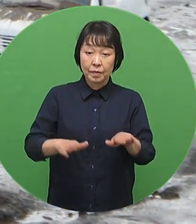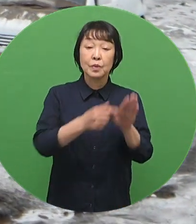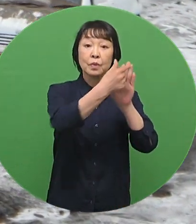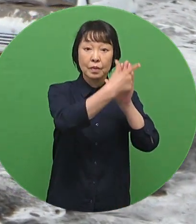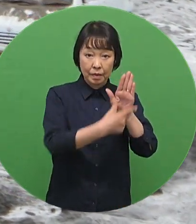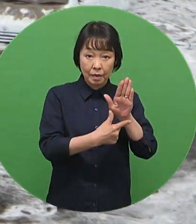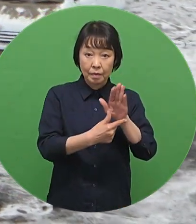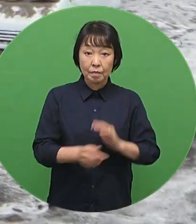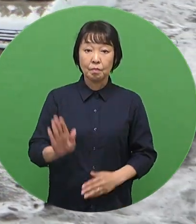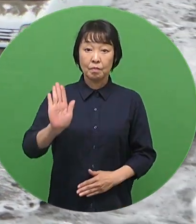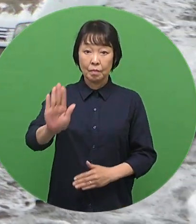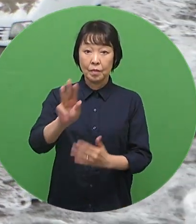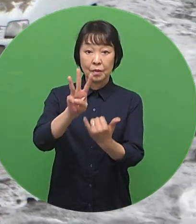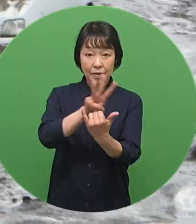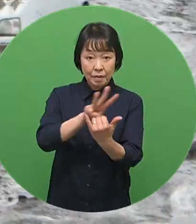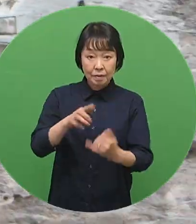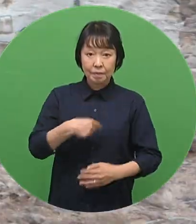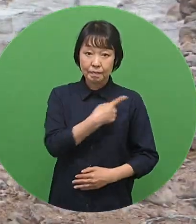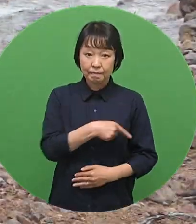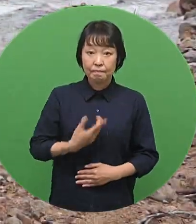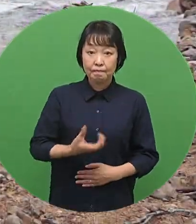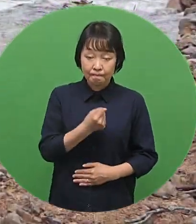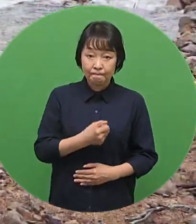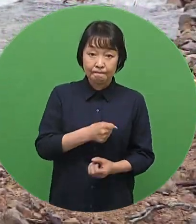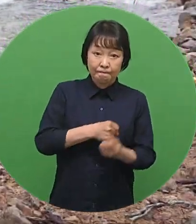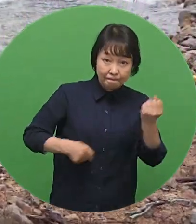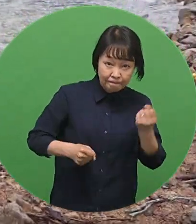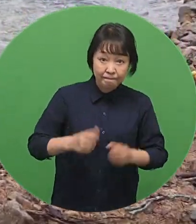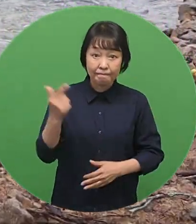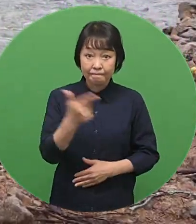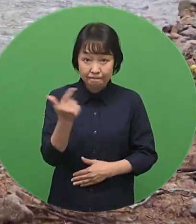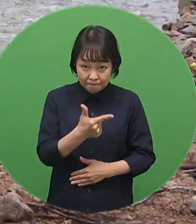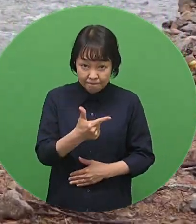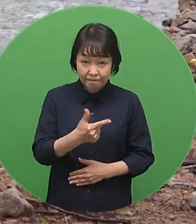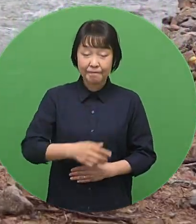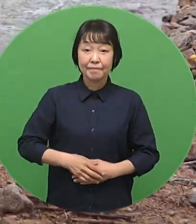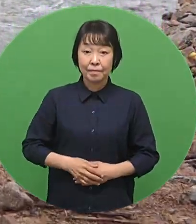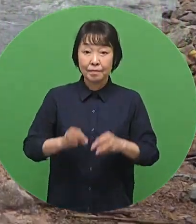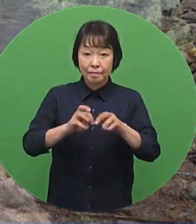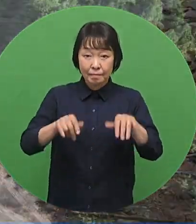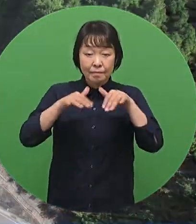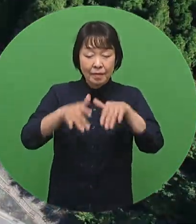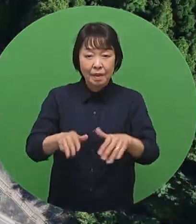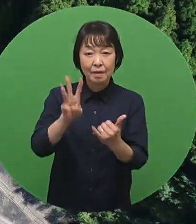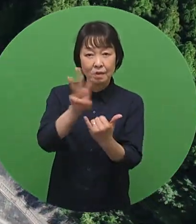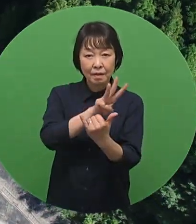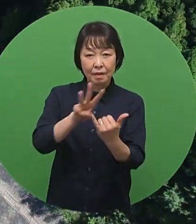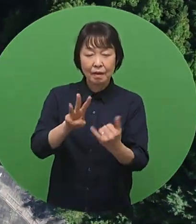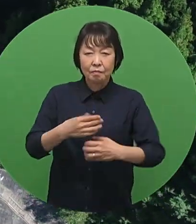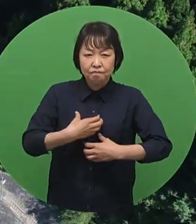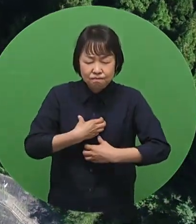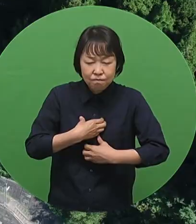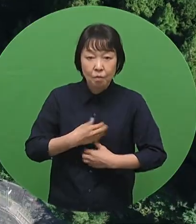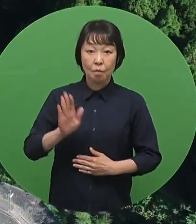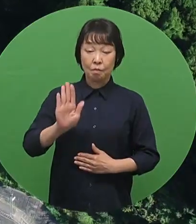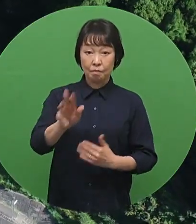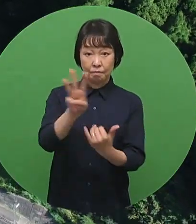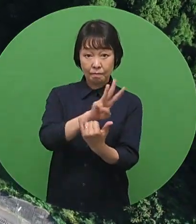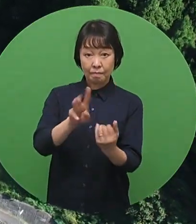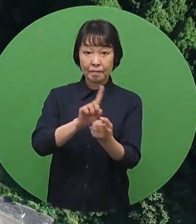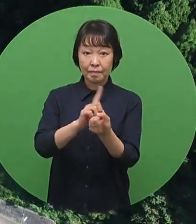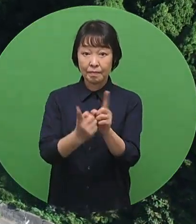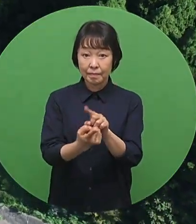今週のテーマは防災意識を持って早めの避難、土砂災害の危険性と防災対